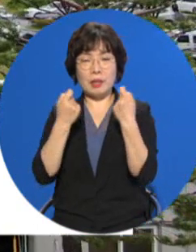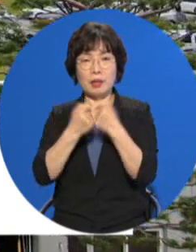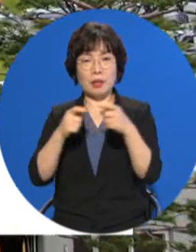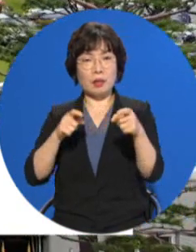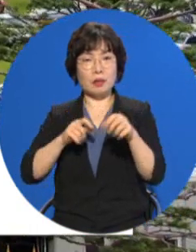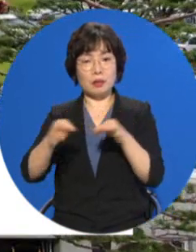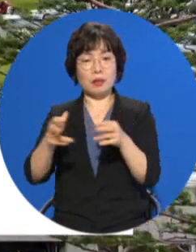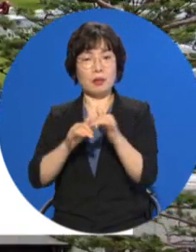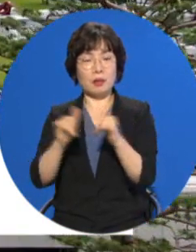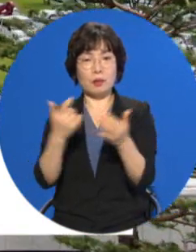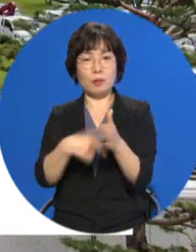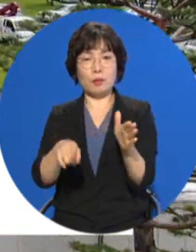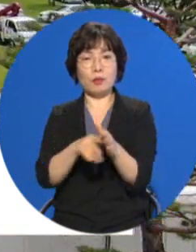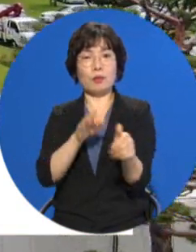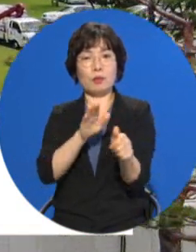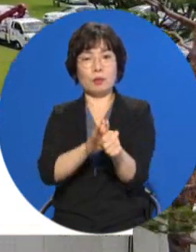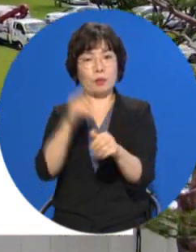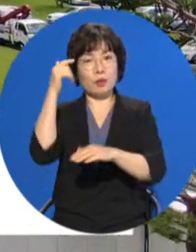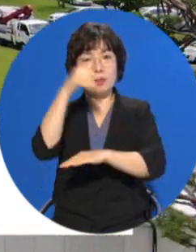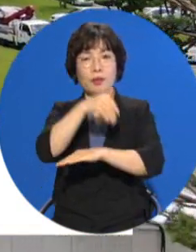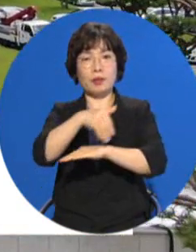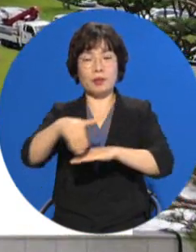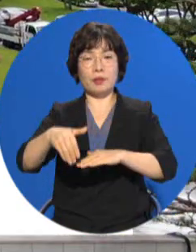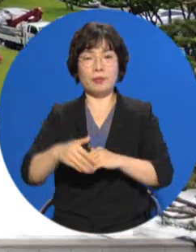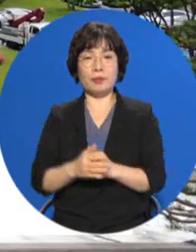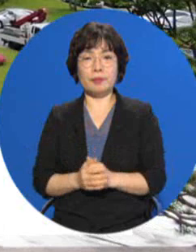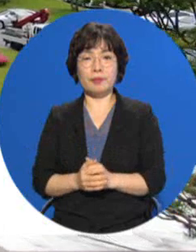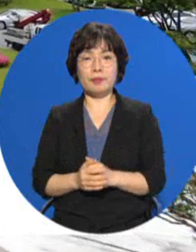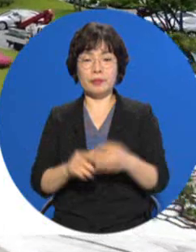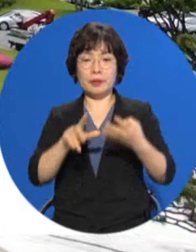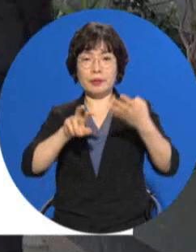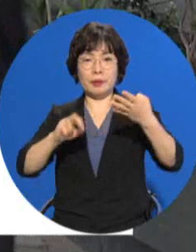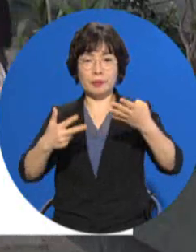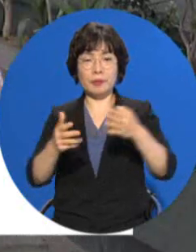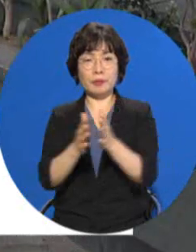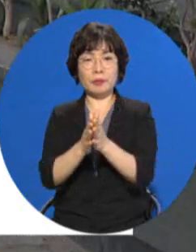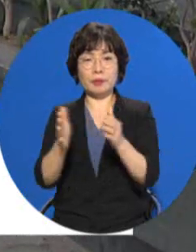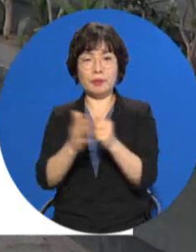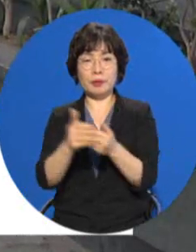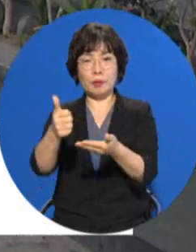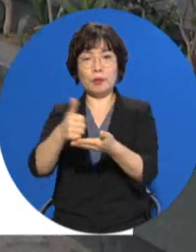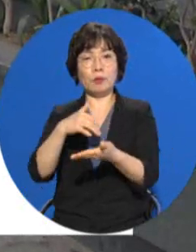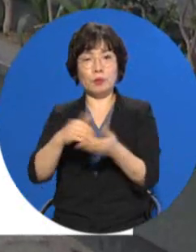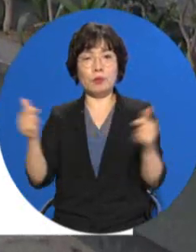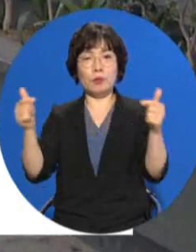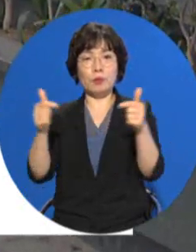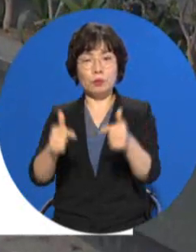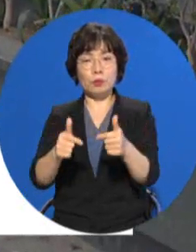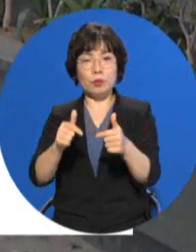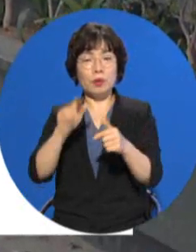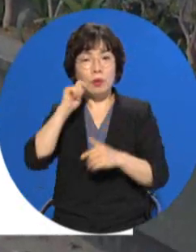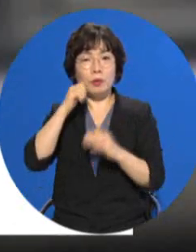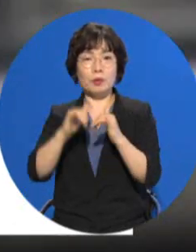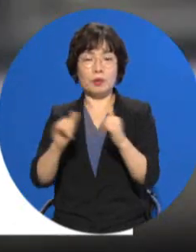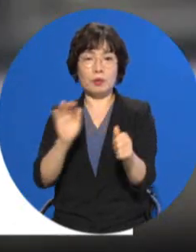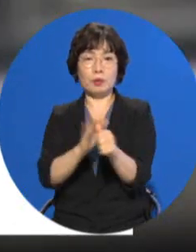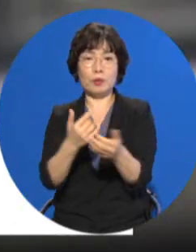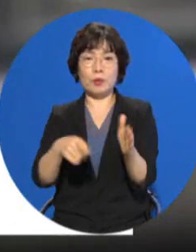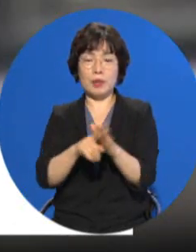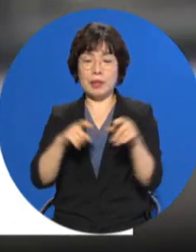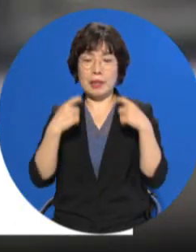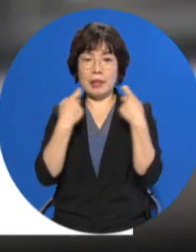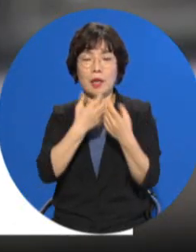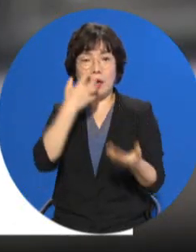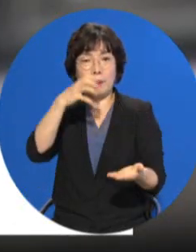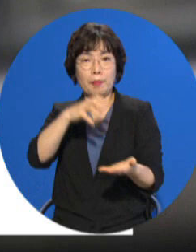사업자들을 위해서도 지원 사업을 추진합니다. 광양시는 오는 27일부터 승객 감소 등으로 생계에 어려움을 겪고 있는 개인과